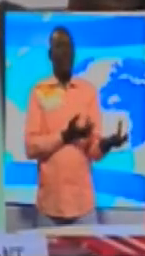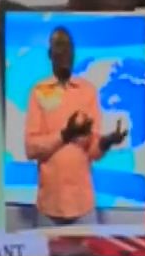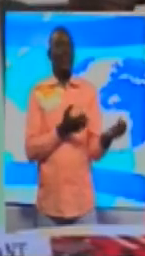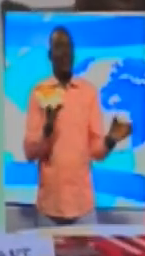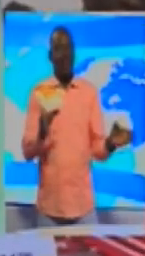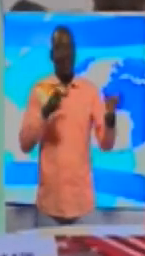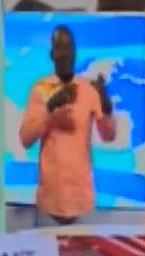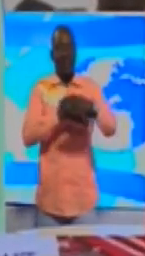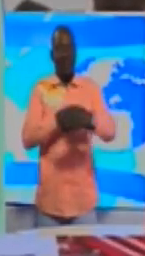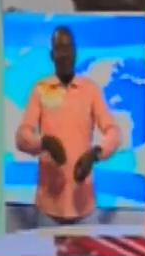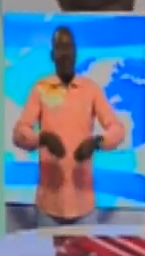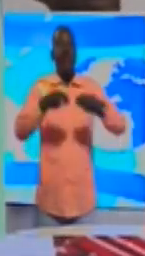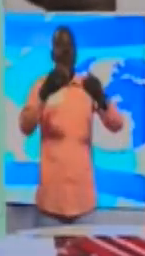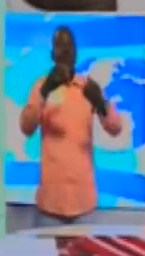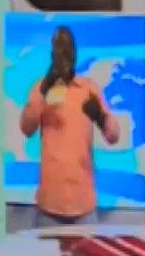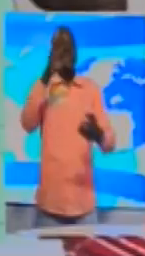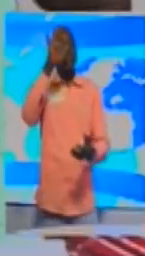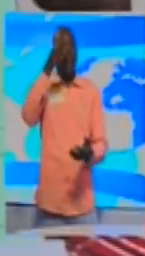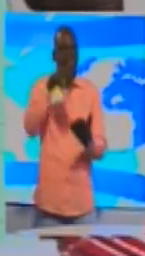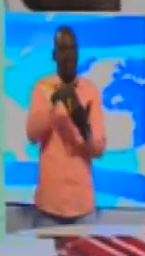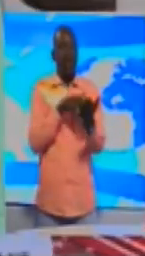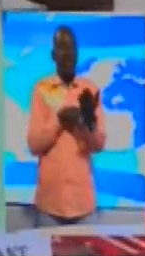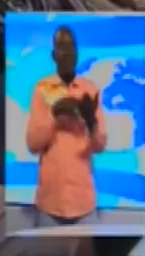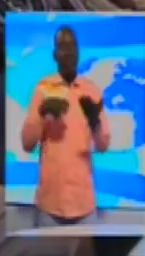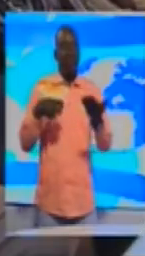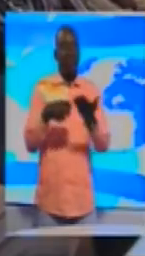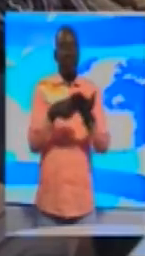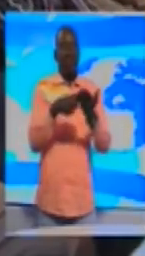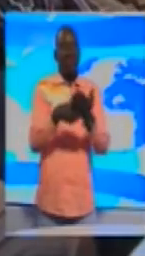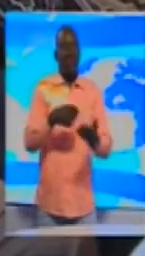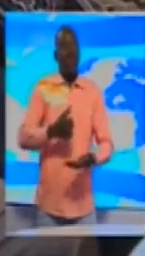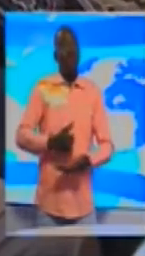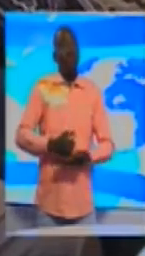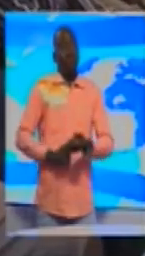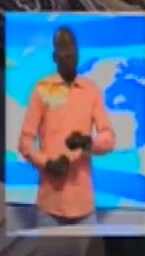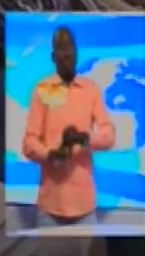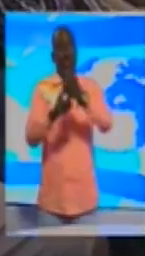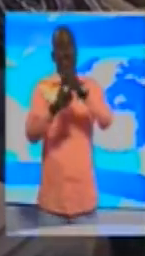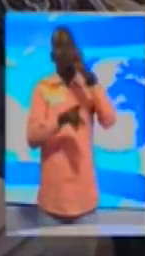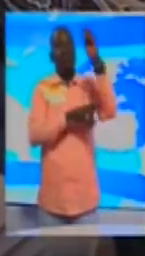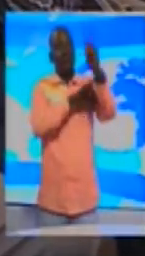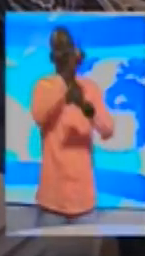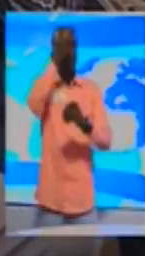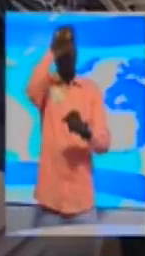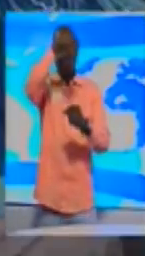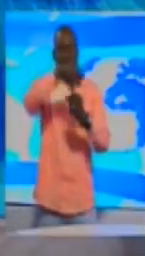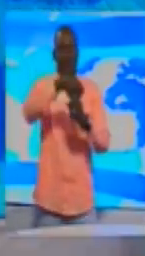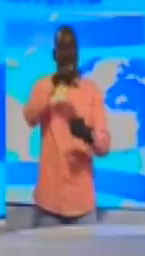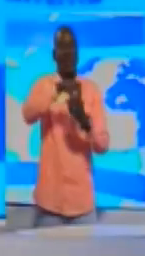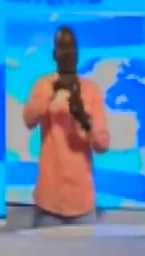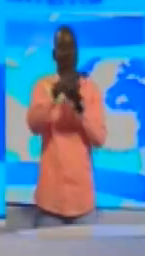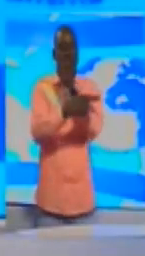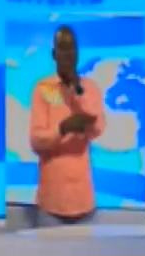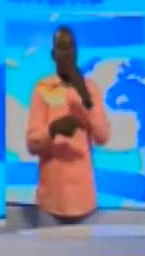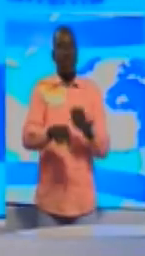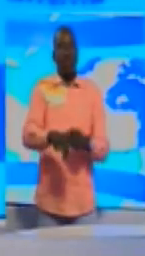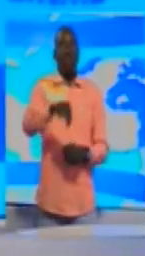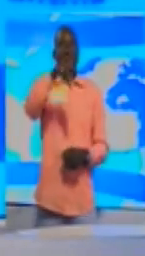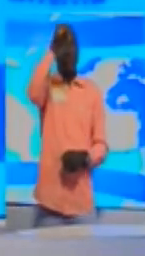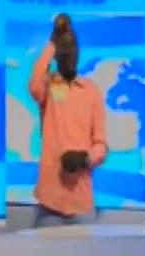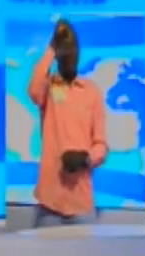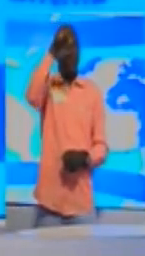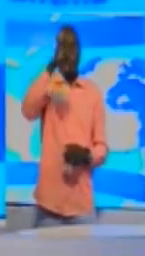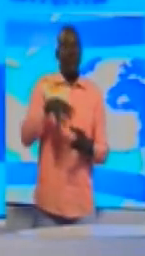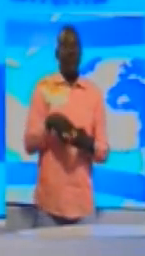Chambre remet un chèque de 5 millions de francs CFA pour soutenir les déplacés internes dans la région du Nord.